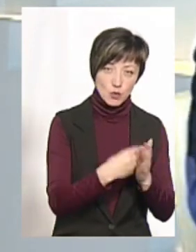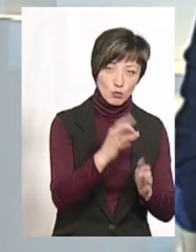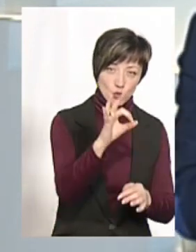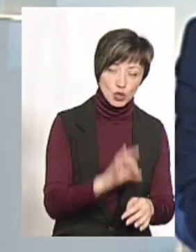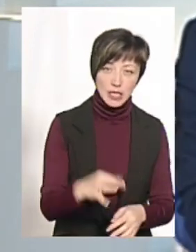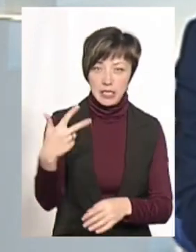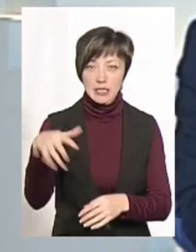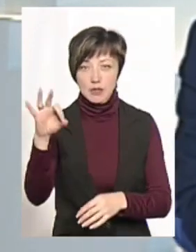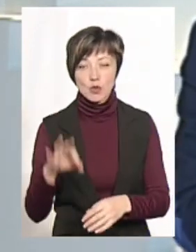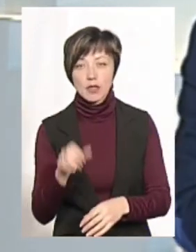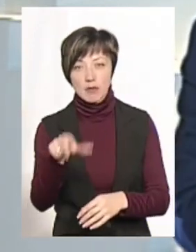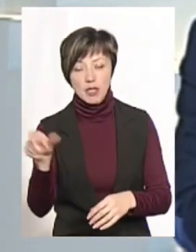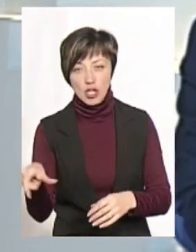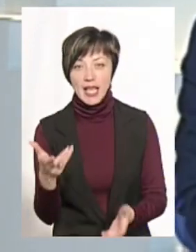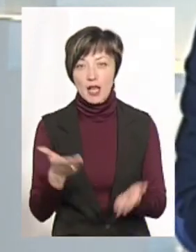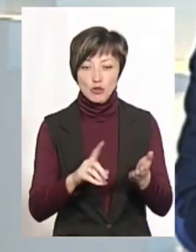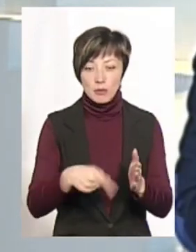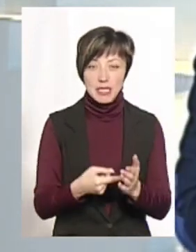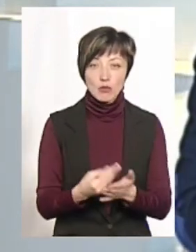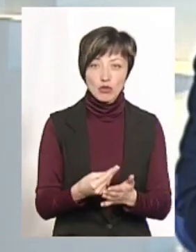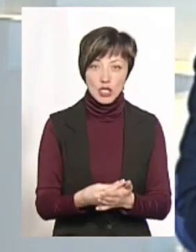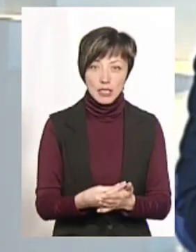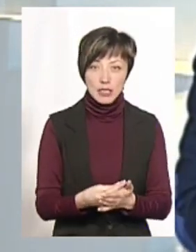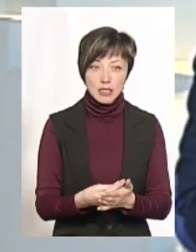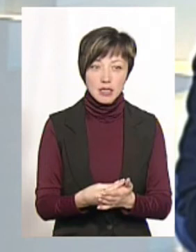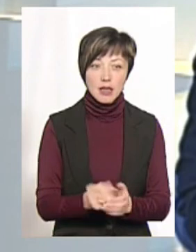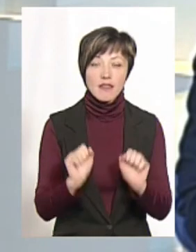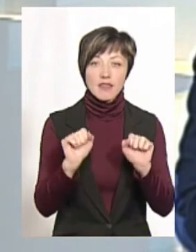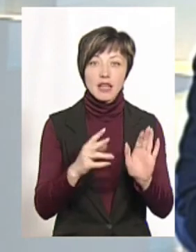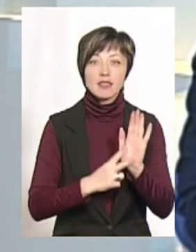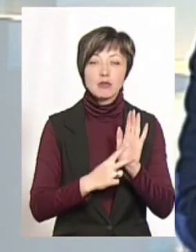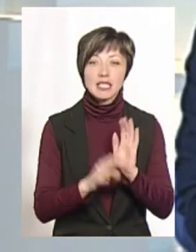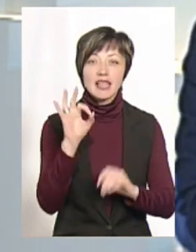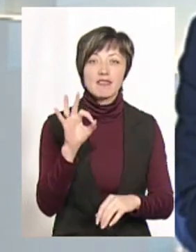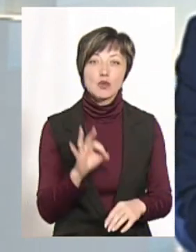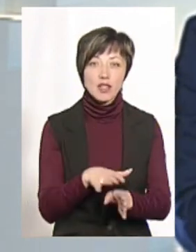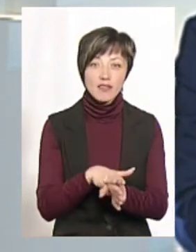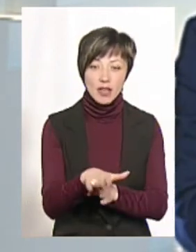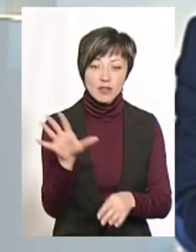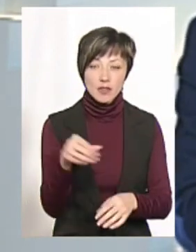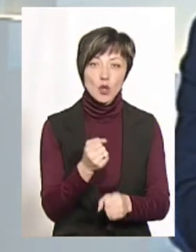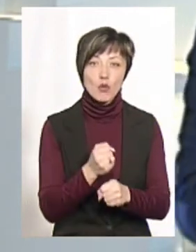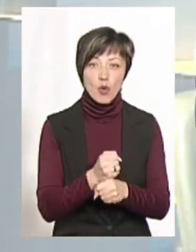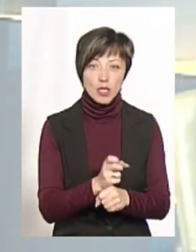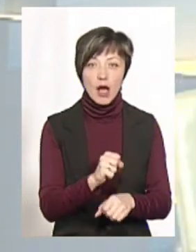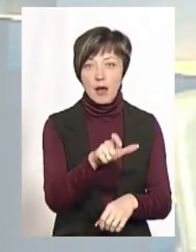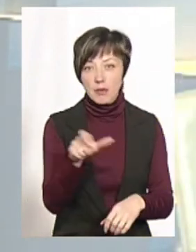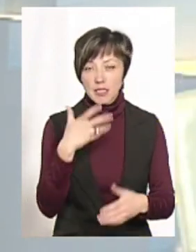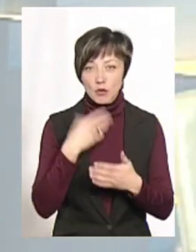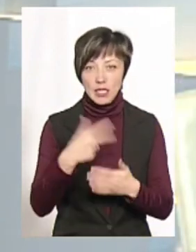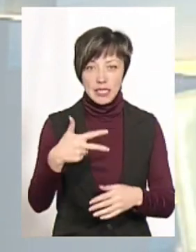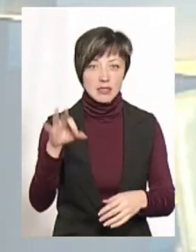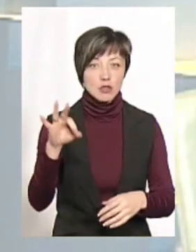бюджет, 30% мешканці. Якщо міський бюджет віддав 70% і виконав всі роботи, а мешканці